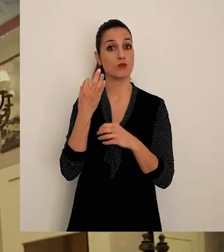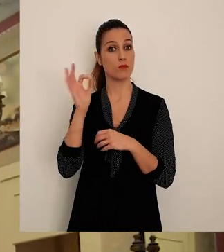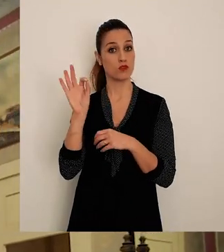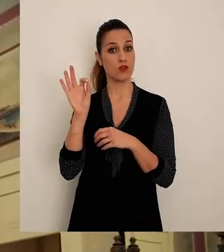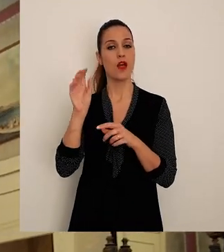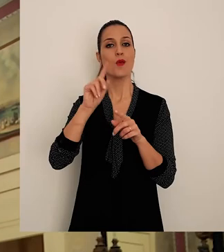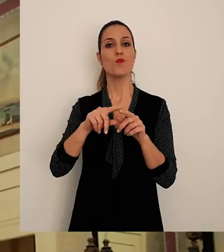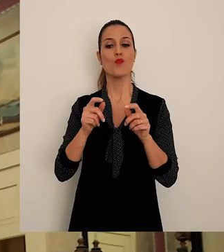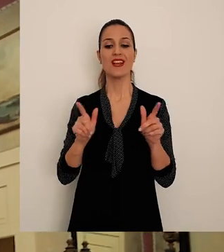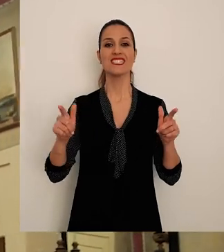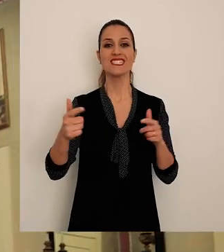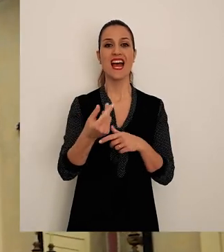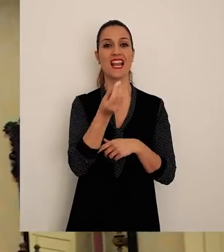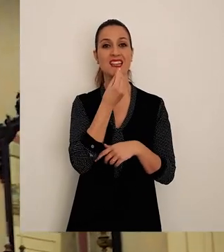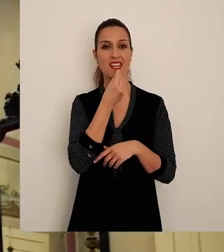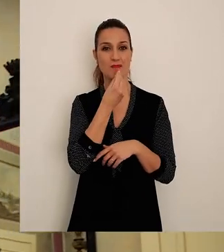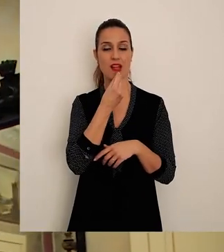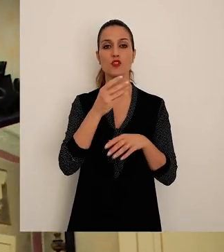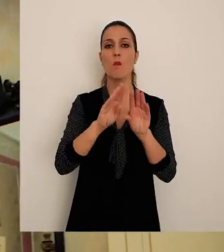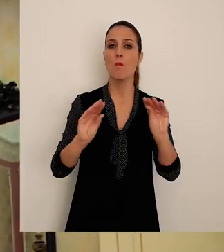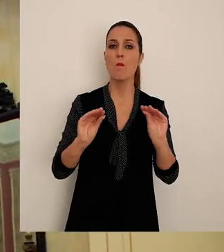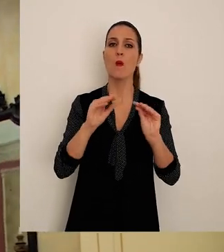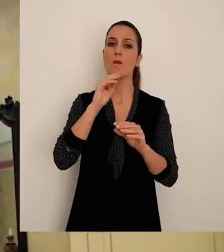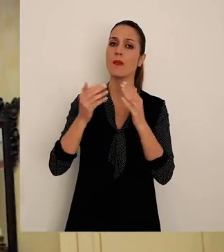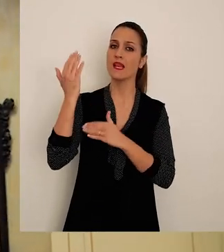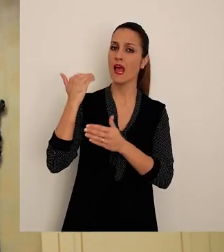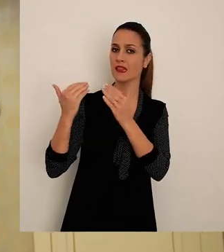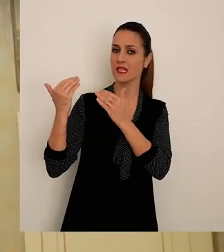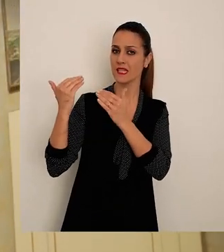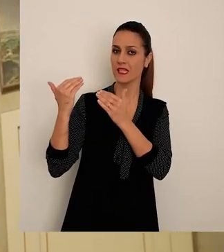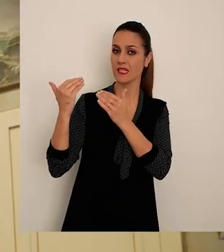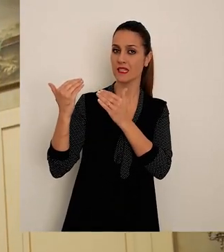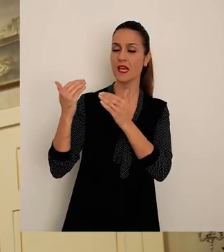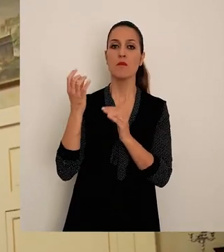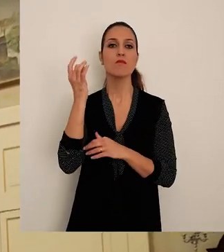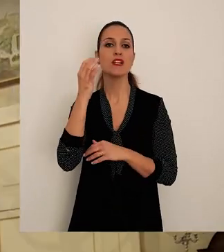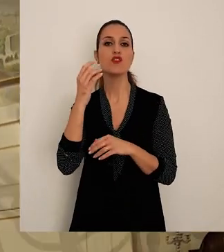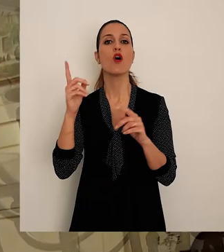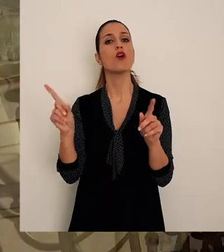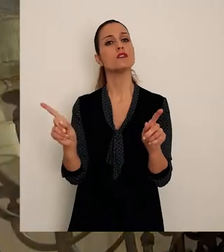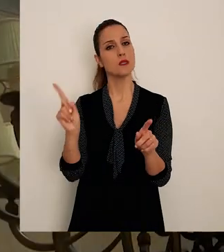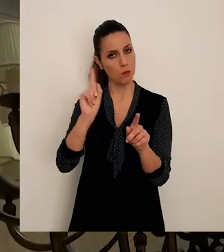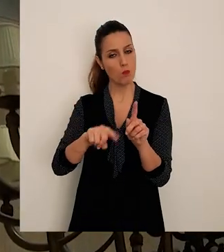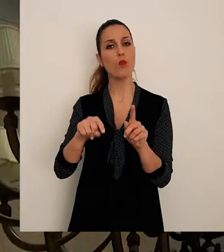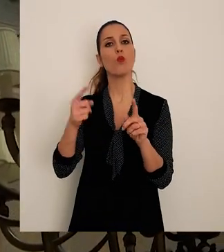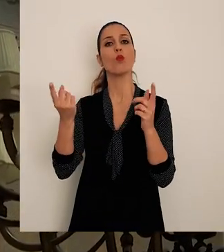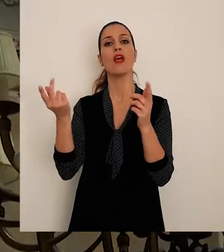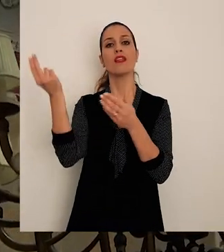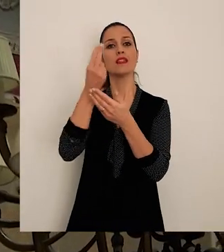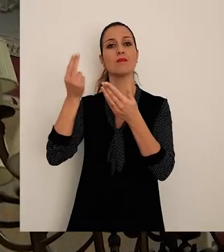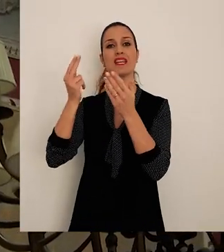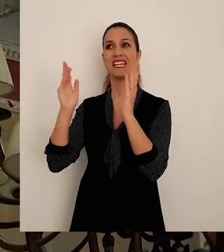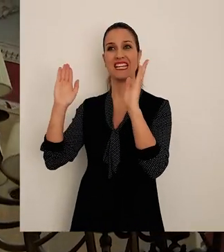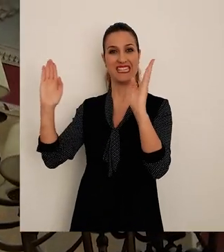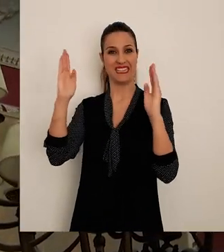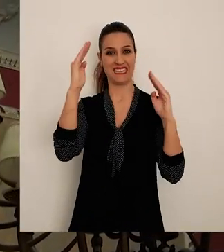Molto caratteristica è anche la sala da pranzo, arredata con mobili antichi e austeri, preziosi come i dipinti che ne decorano le